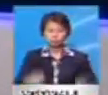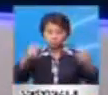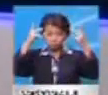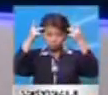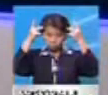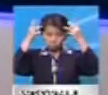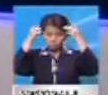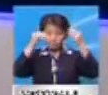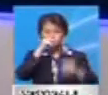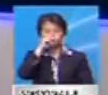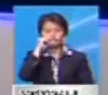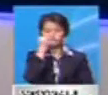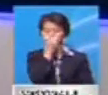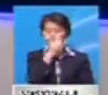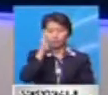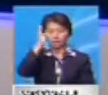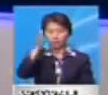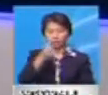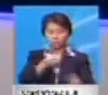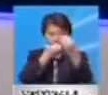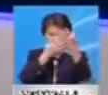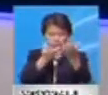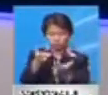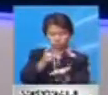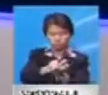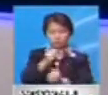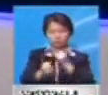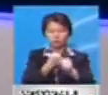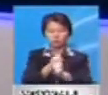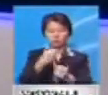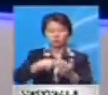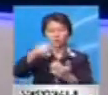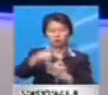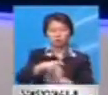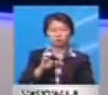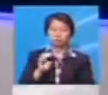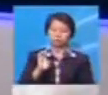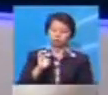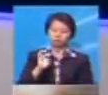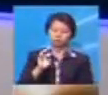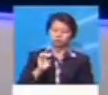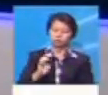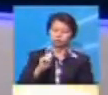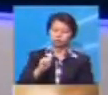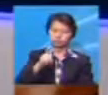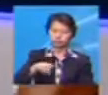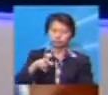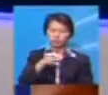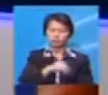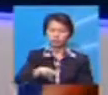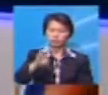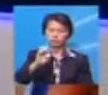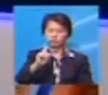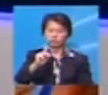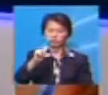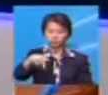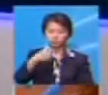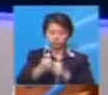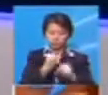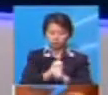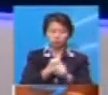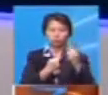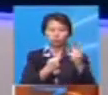Perdana Menteri Dato' Sri Najib Dr. Razak bakal mengumumkan laporan tahunan Program Transformasi Kerajaan GTP dan Program Transformasi Ekonomi ETP